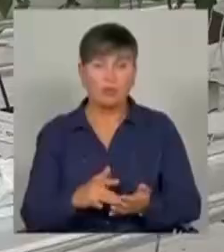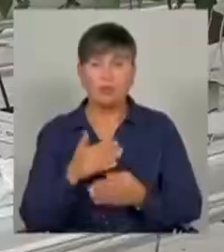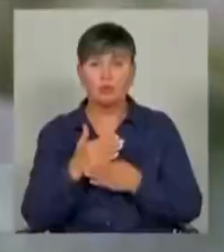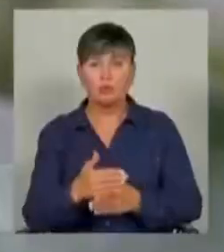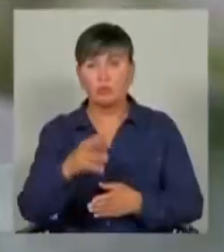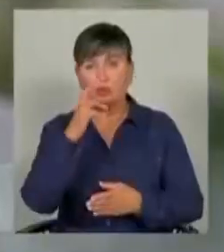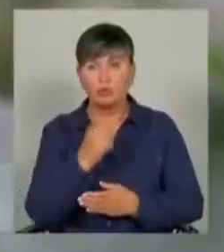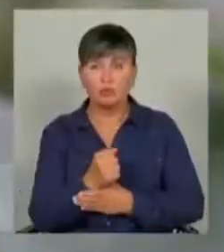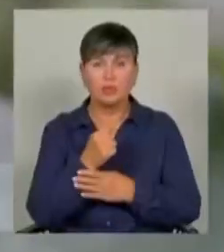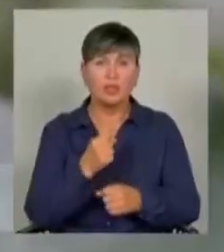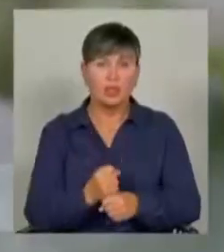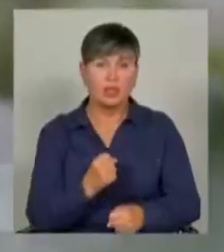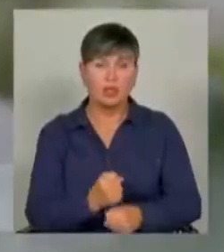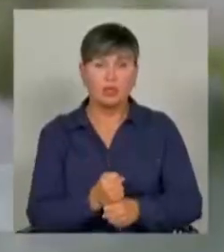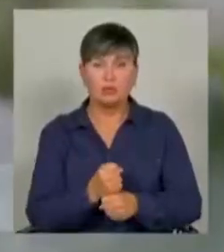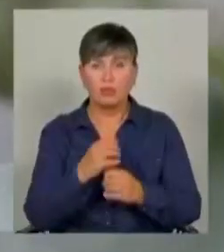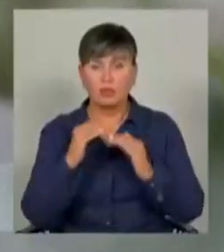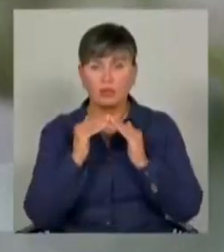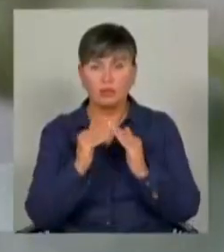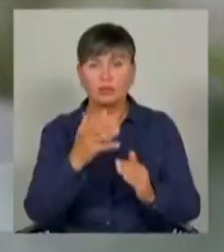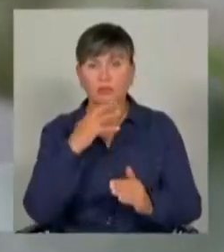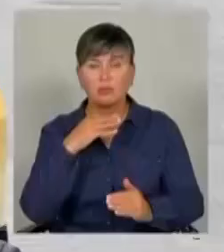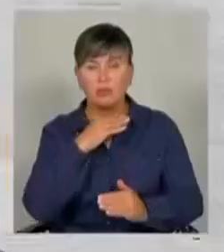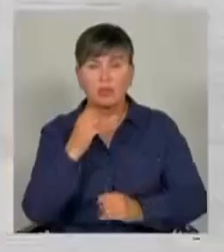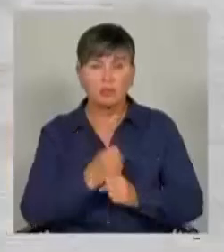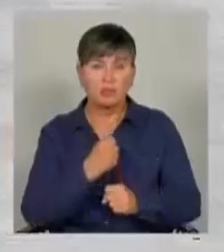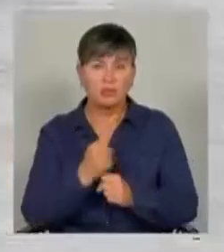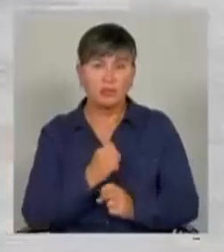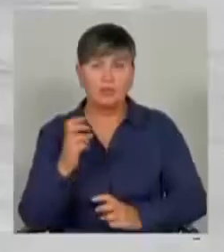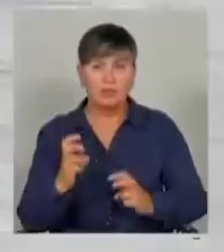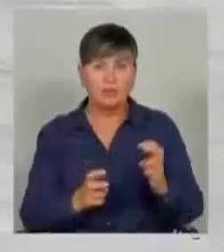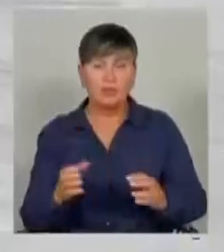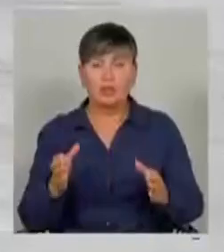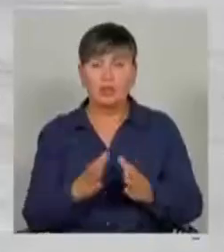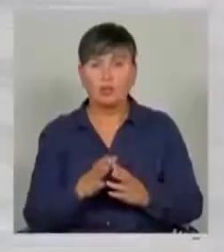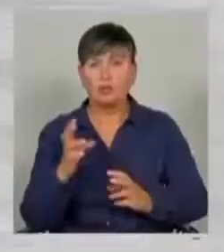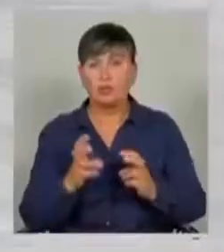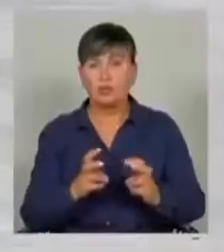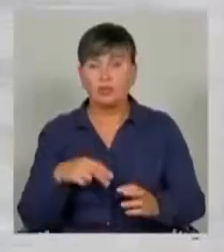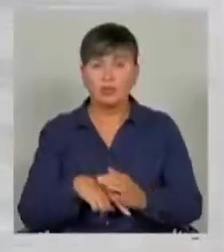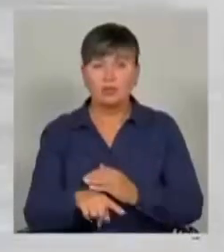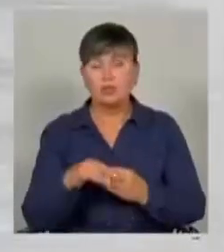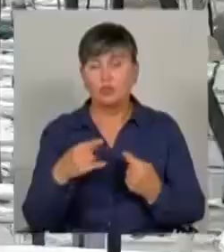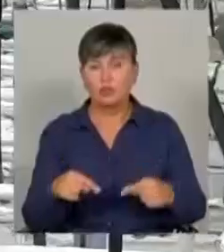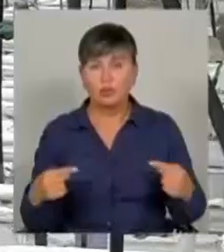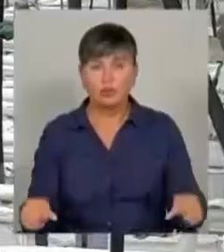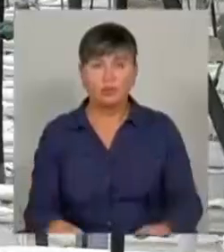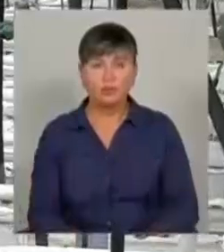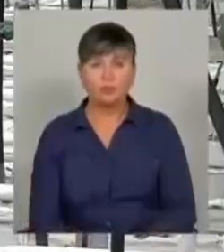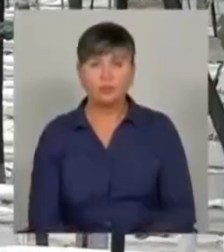помощью господдержки работают тепличные комплексы, мясоперерабатывающие заводы, компании по производству ПВХ и другие.